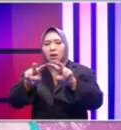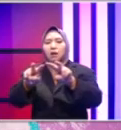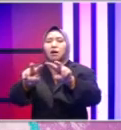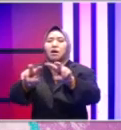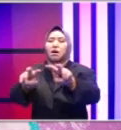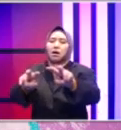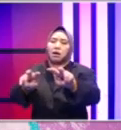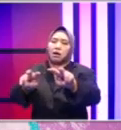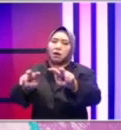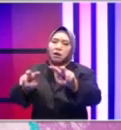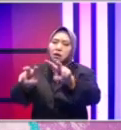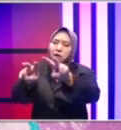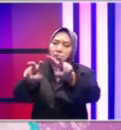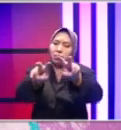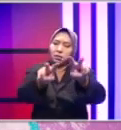yulif